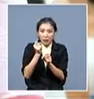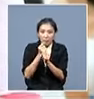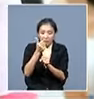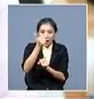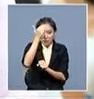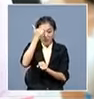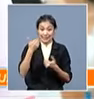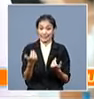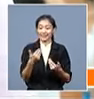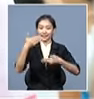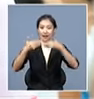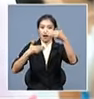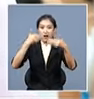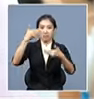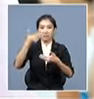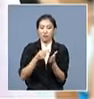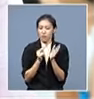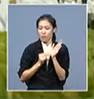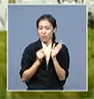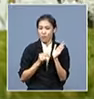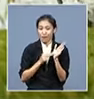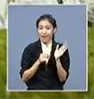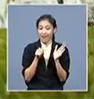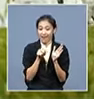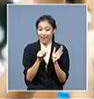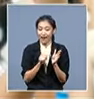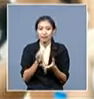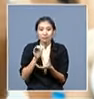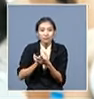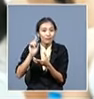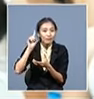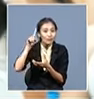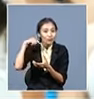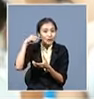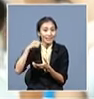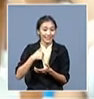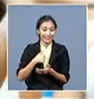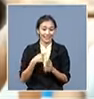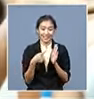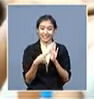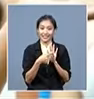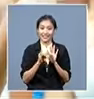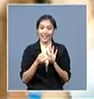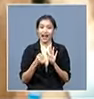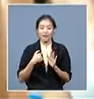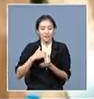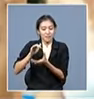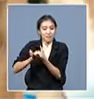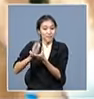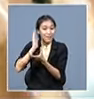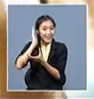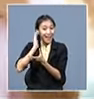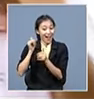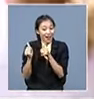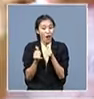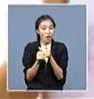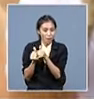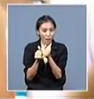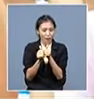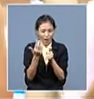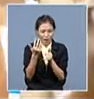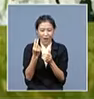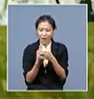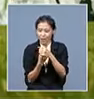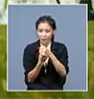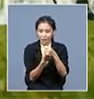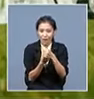รรม Easy Running of the Prize 3นะฮะวันนี้เงินแจวนะฮะก็มีเจ้าบ่าวมาแข่งด้วยนะฮะขอตัวไปแข่งก่อนนะฮะเตรียมตัวนะ